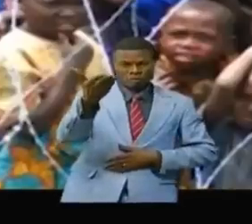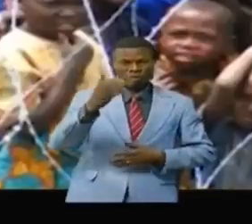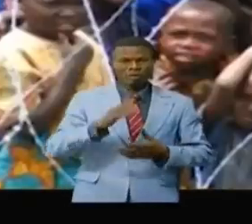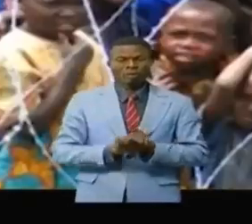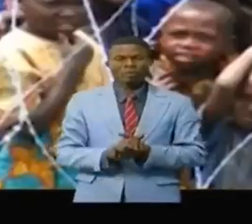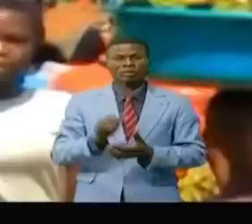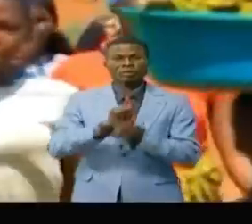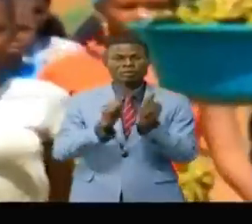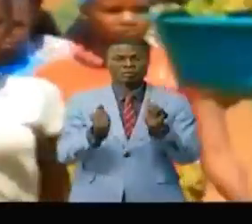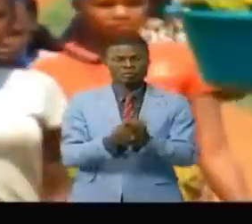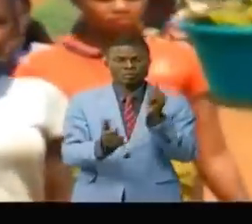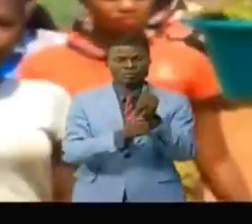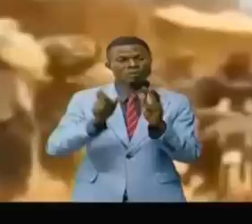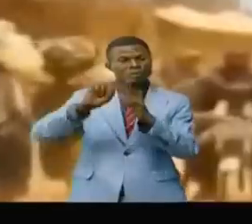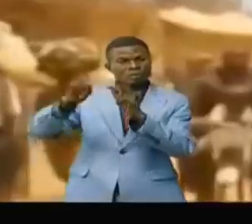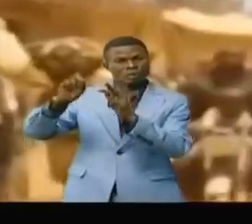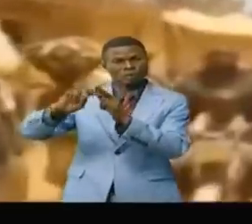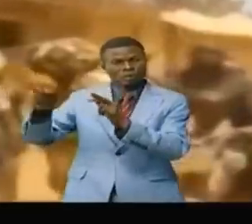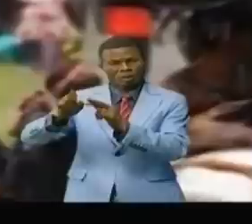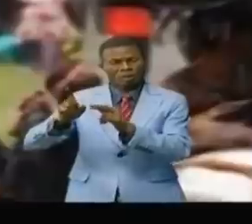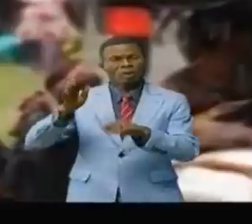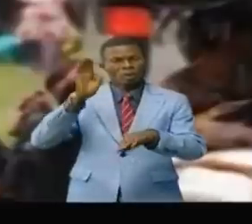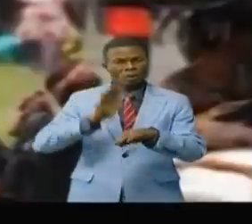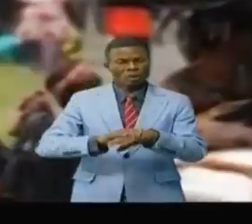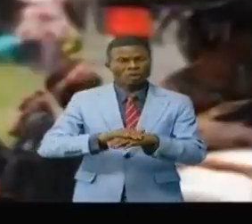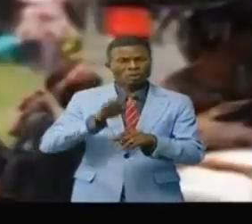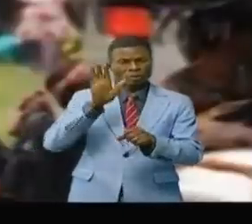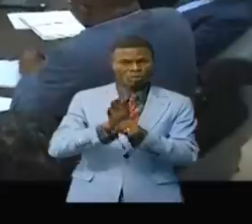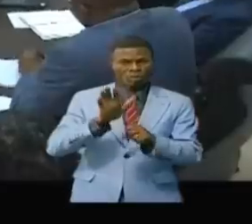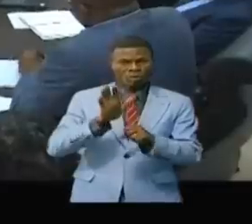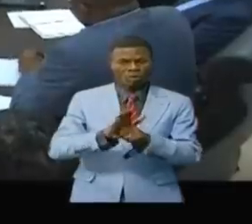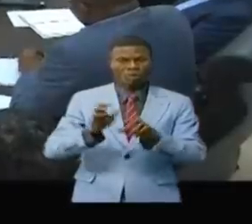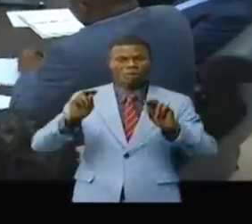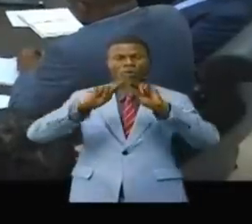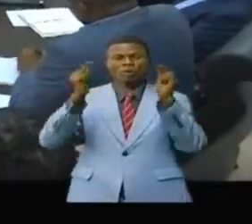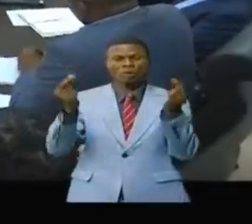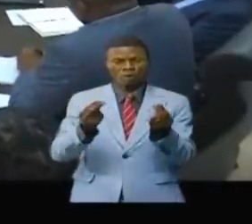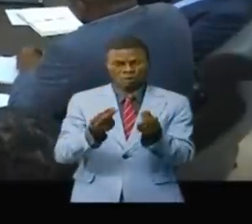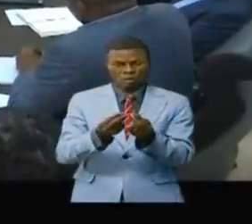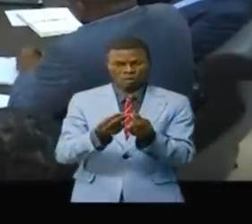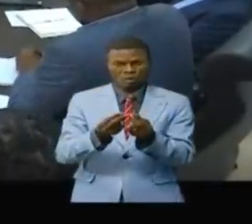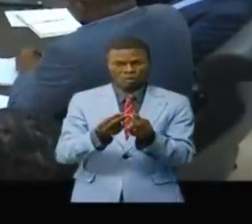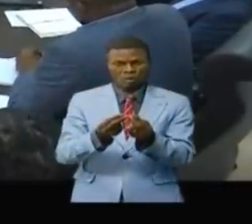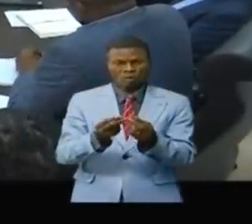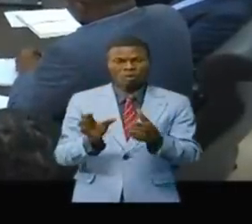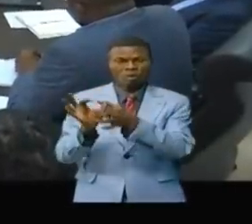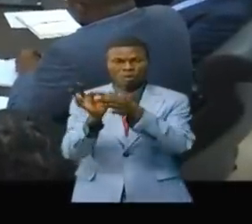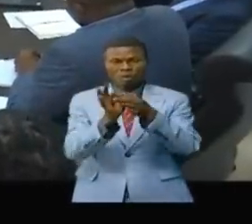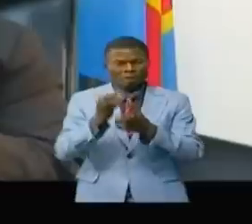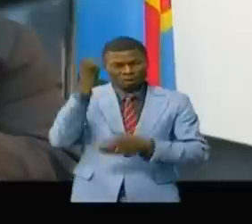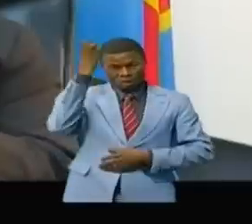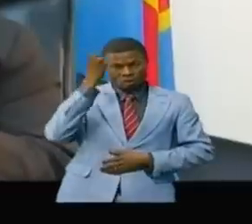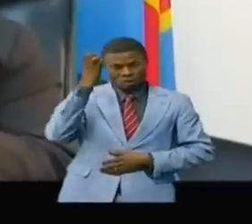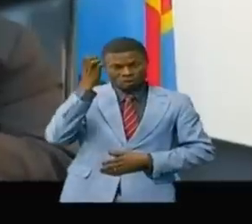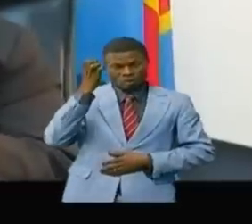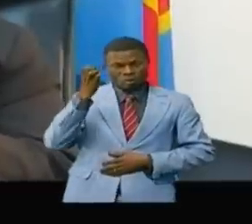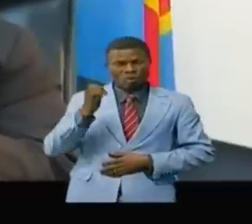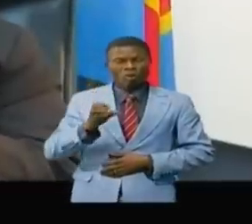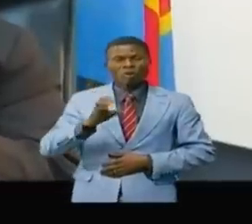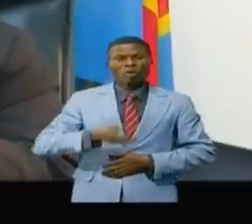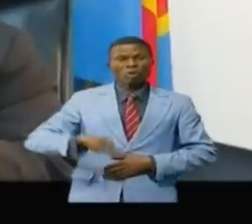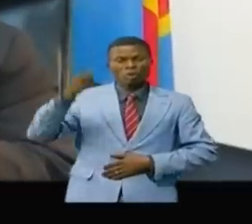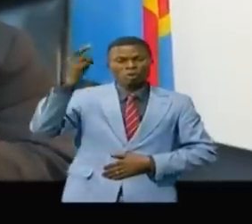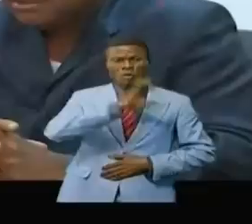La situation des déplacés internes préoccupe au plus haut point la délégation conjointe Union européenne au Commissariat des Nations